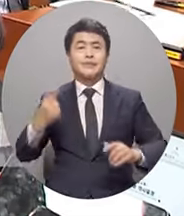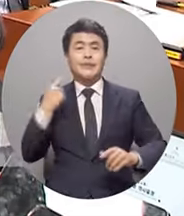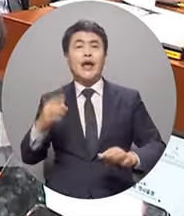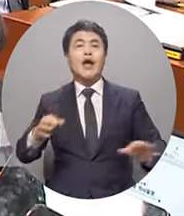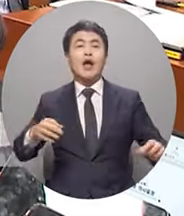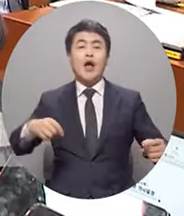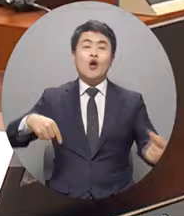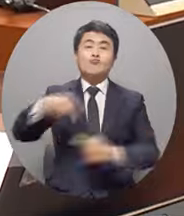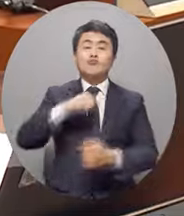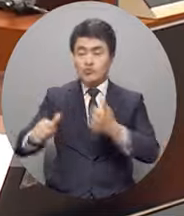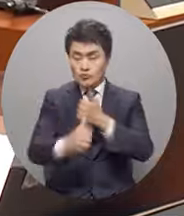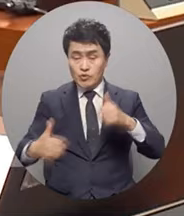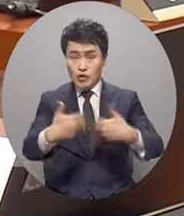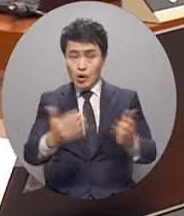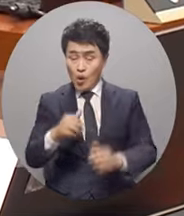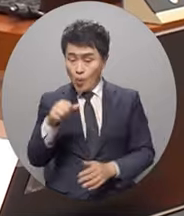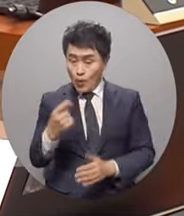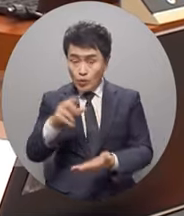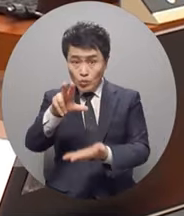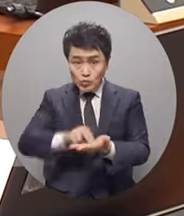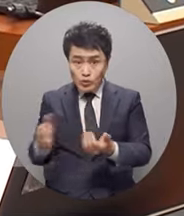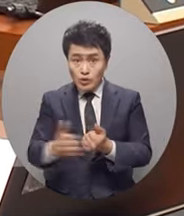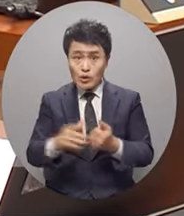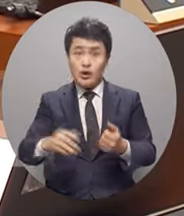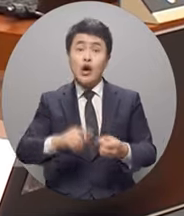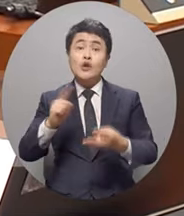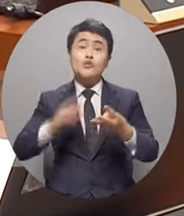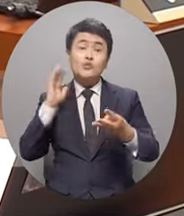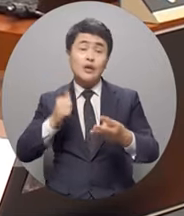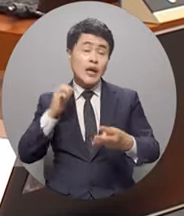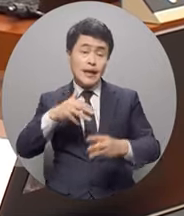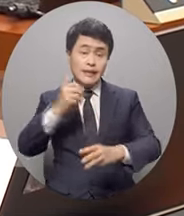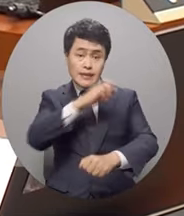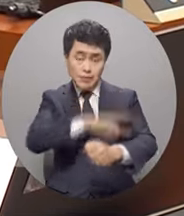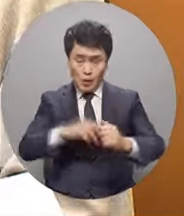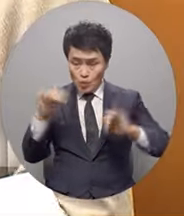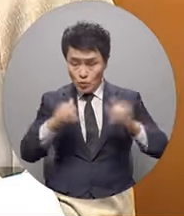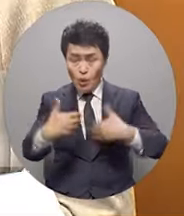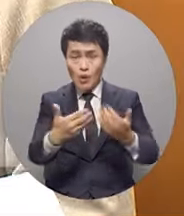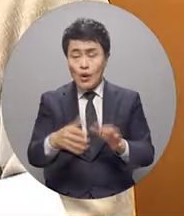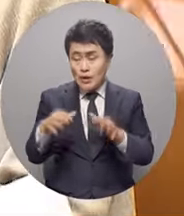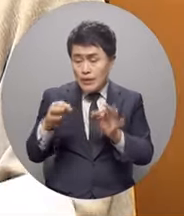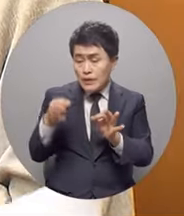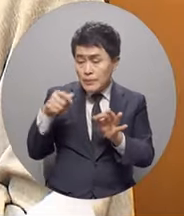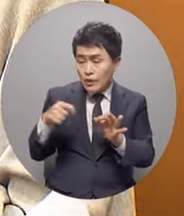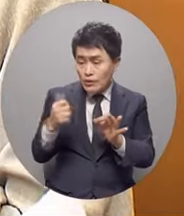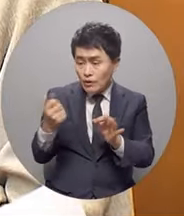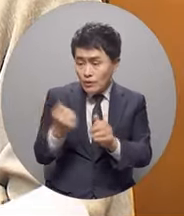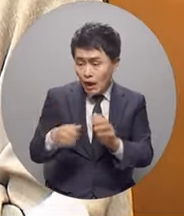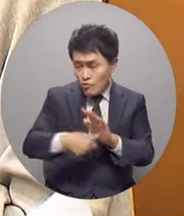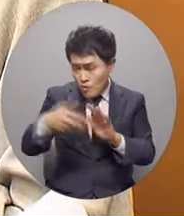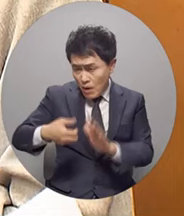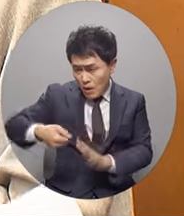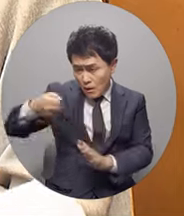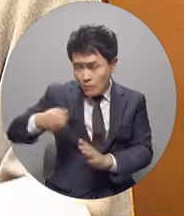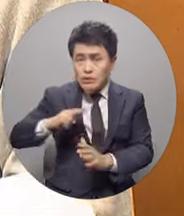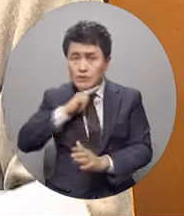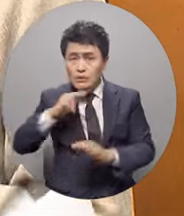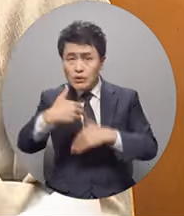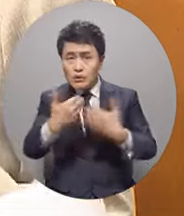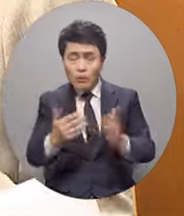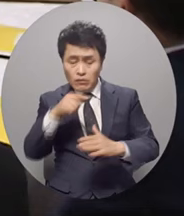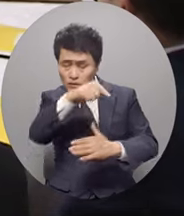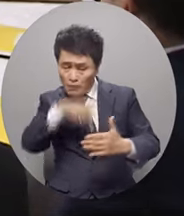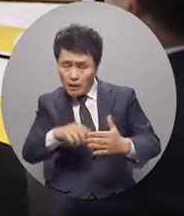회고록 논란은 물론 윤 대통령의 최상병 사건 통화 기록, 김건희 여사 명품 가방 수수 의혹까지 전방위 공세를